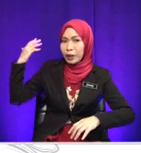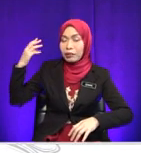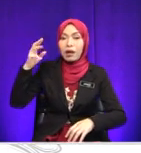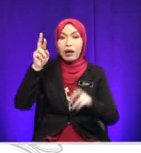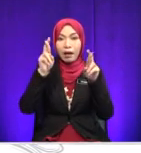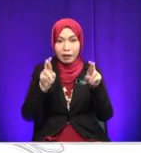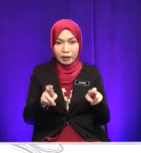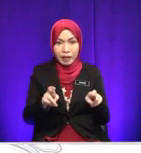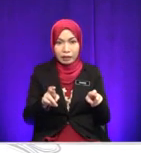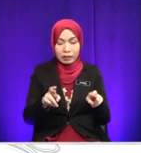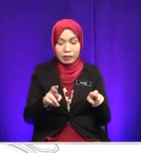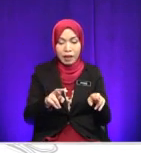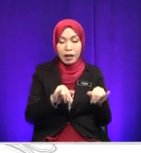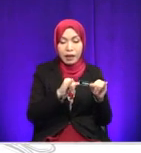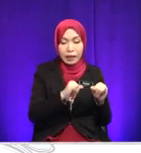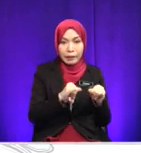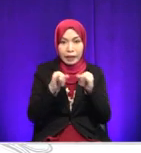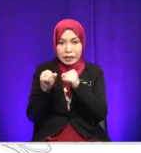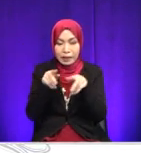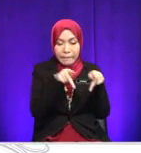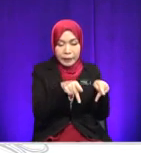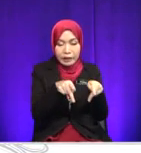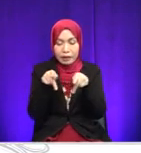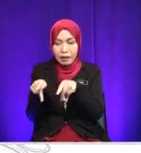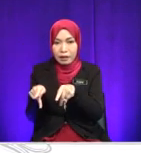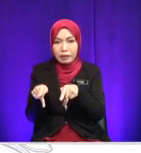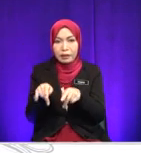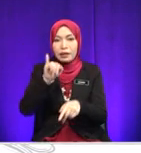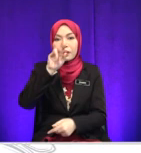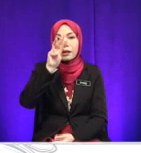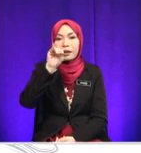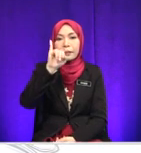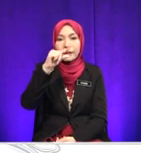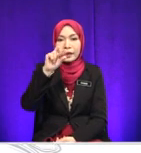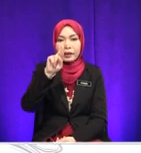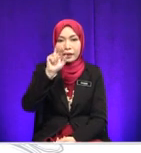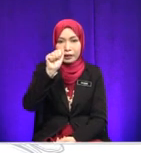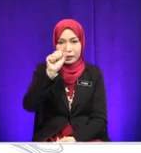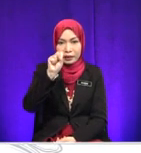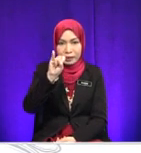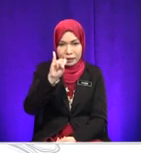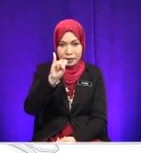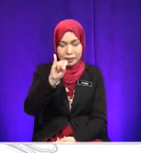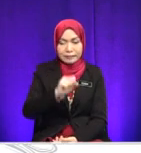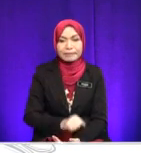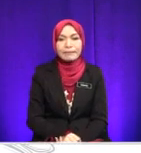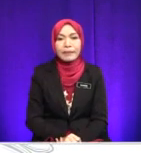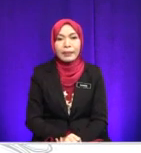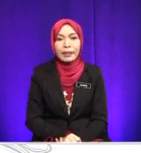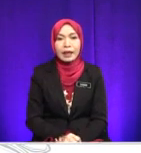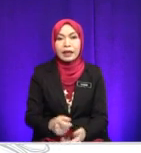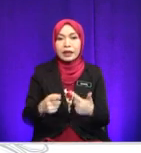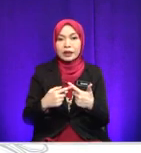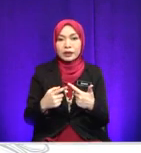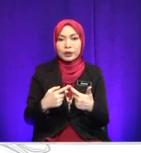Contoh ayatnya ialah seseorang memerlukan pasport untuk pelancong ke luar negara. Dan yang terakhir, visa. Contoh ayatnya ialah sepelancong